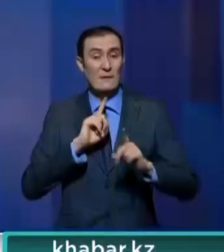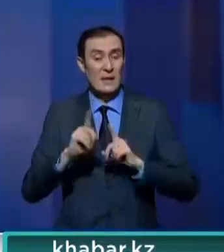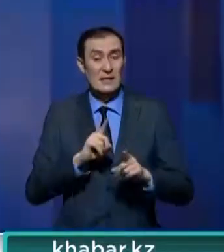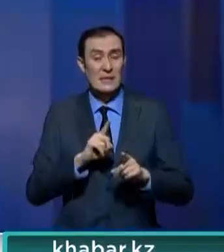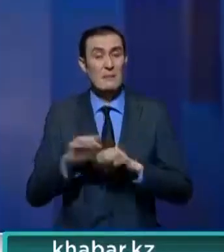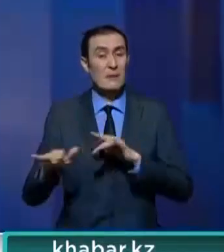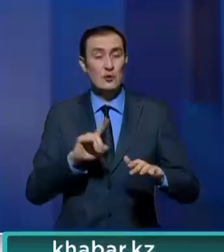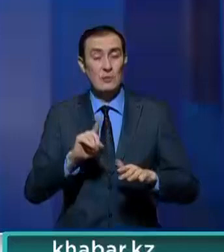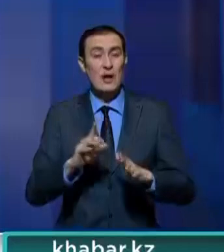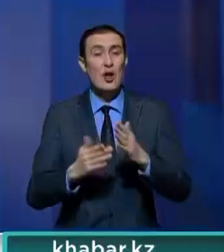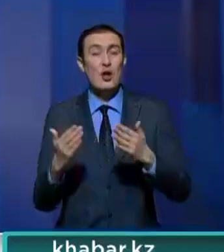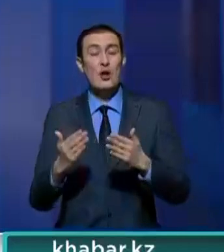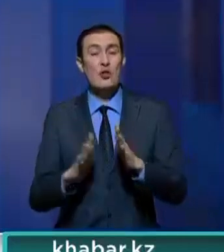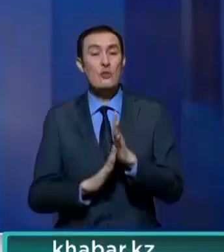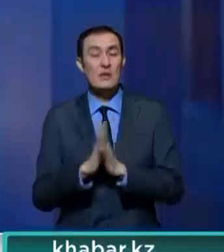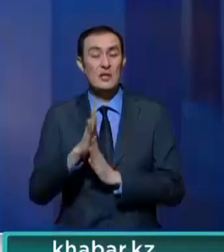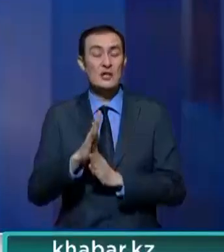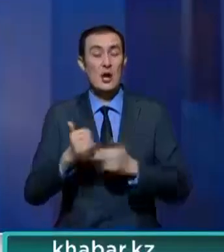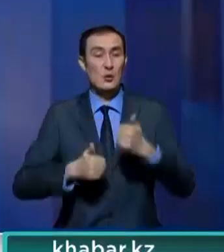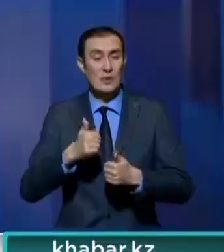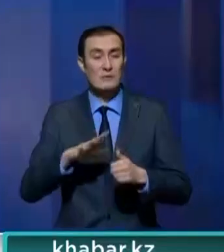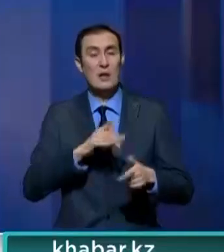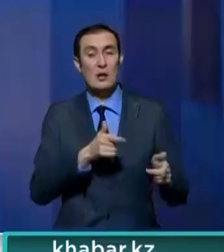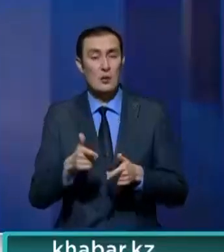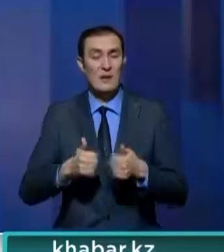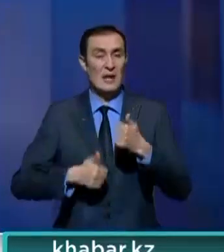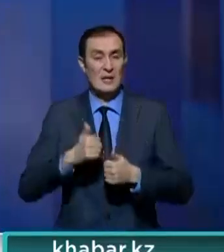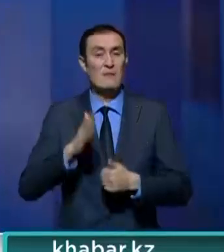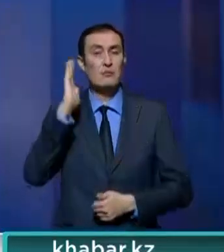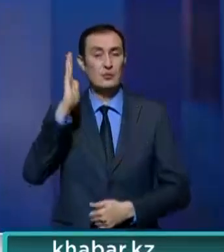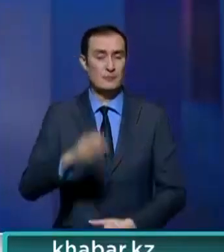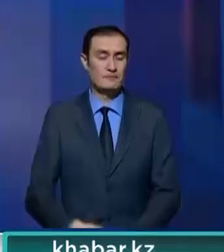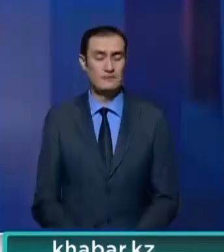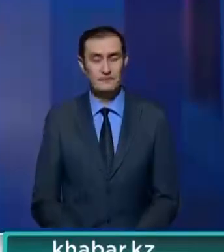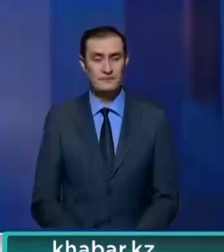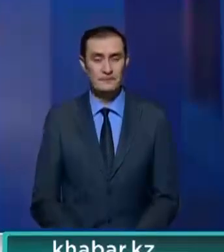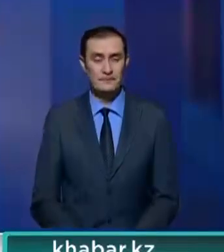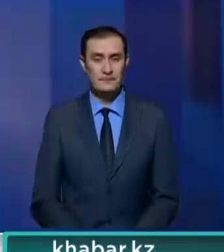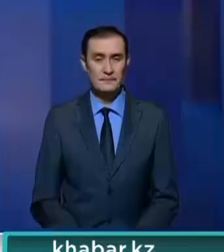проводится для того, чтобы подрастающее поколение было готово к конкуренции на рынке труда в будущем.